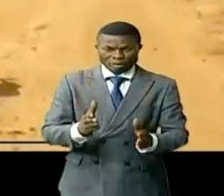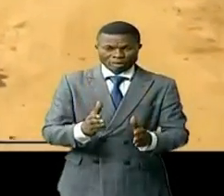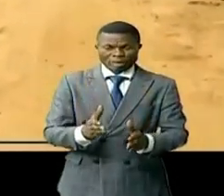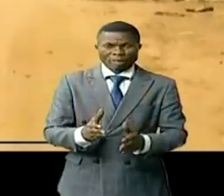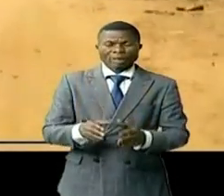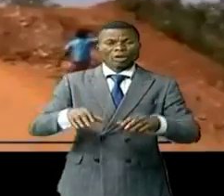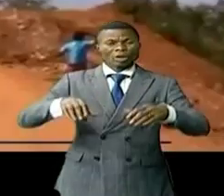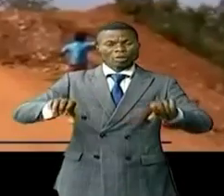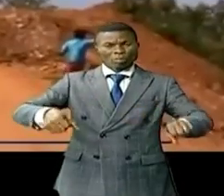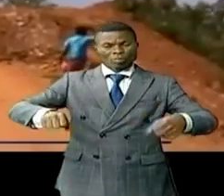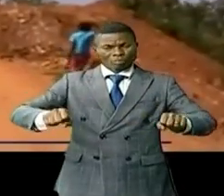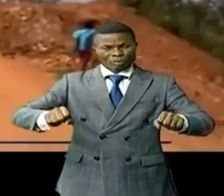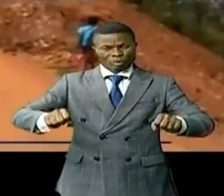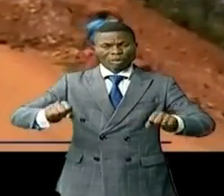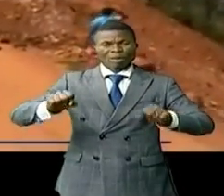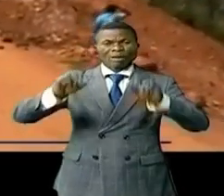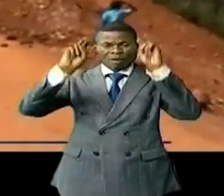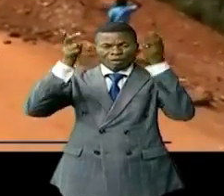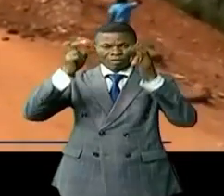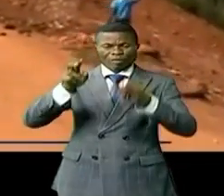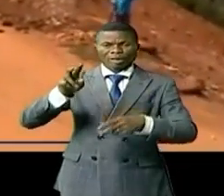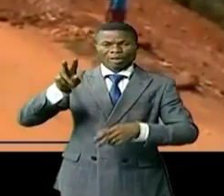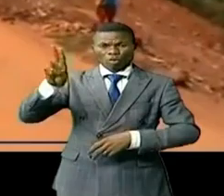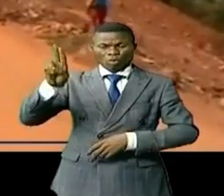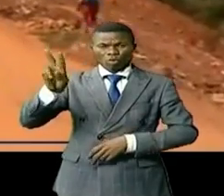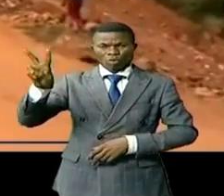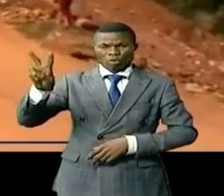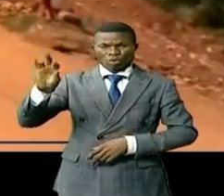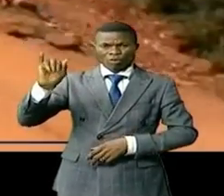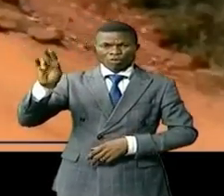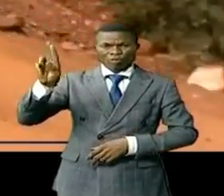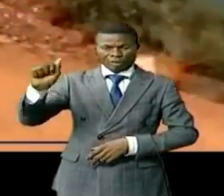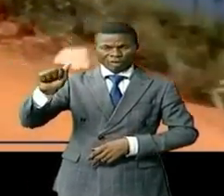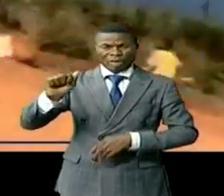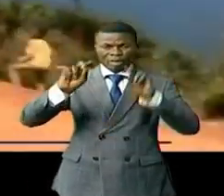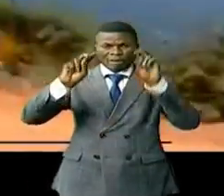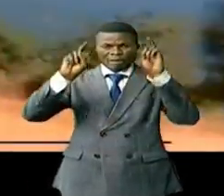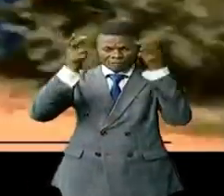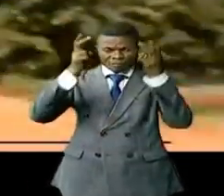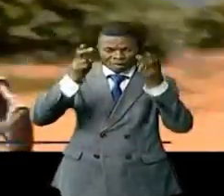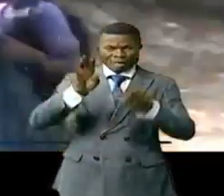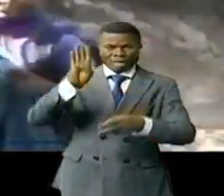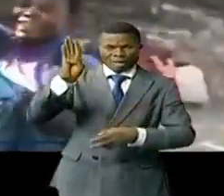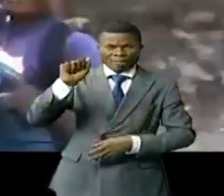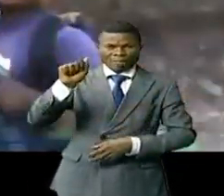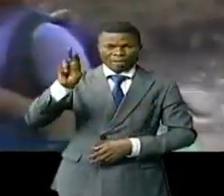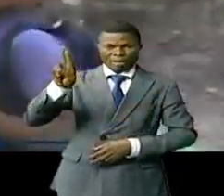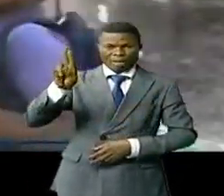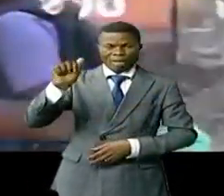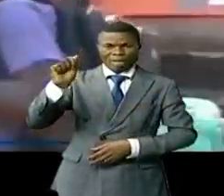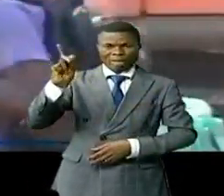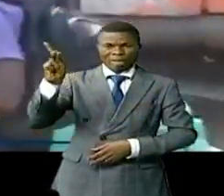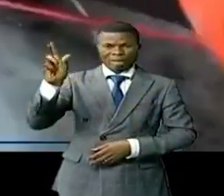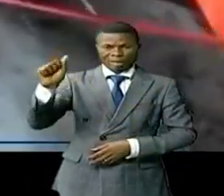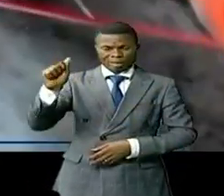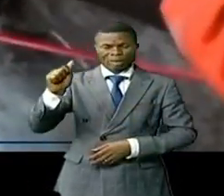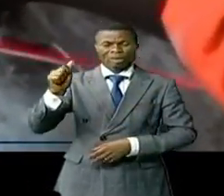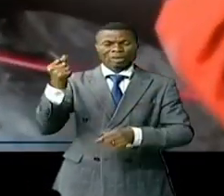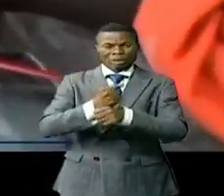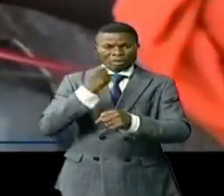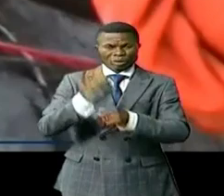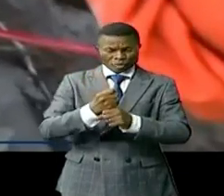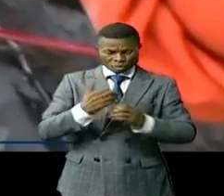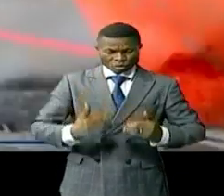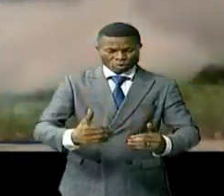engins entre la ville d'Ouvira et Mississi, en passant par la ville de Baraka, dans le territoire de Fizi, suite aux travaux en